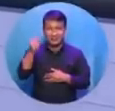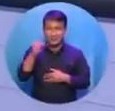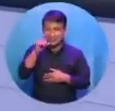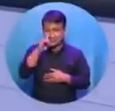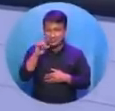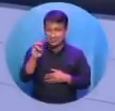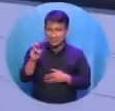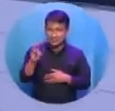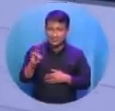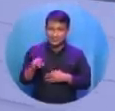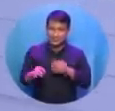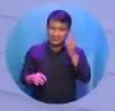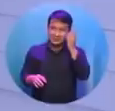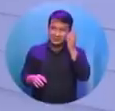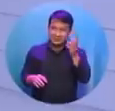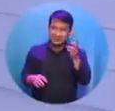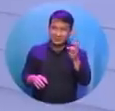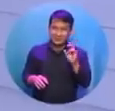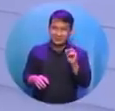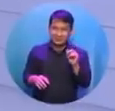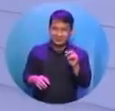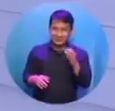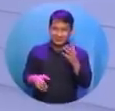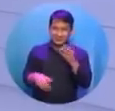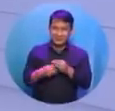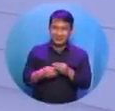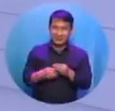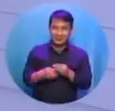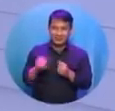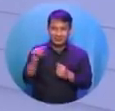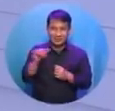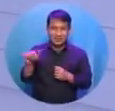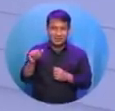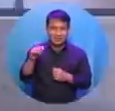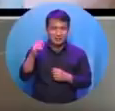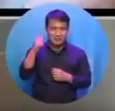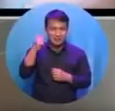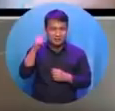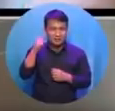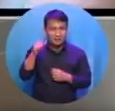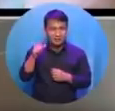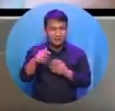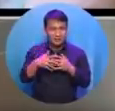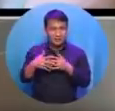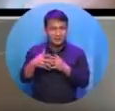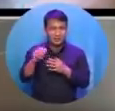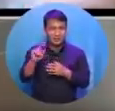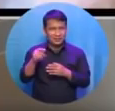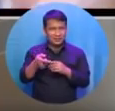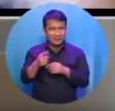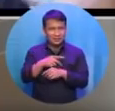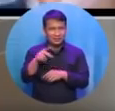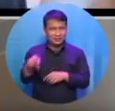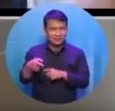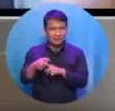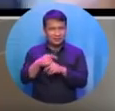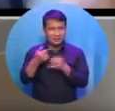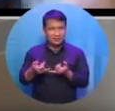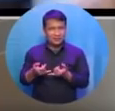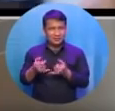years old. Daryl Sandag, 13 years old. Ah, magtita sila. Taga-Angeles, Pampanga. Ito na sila ngayon